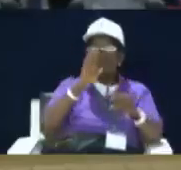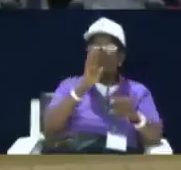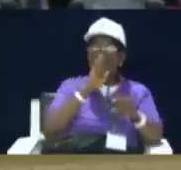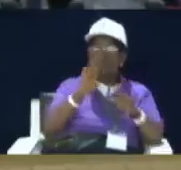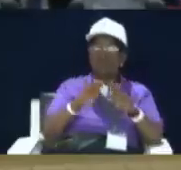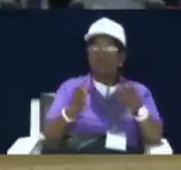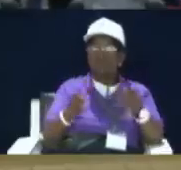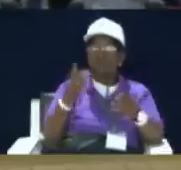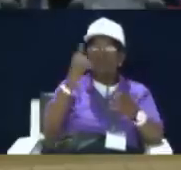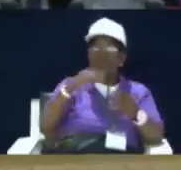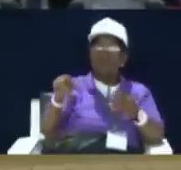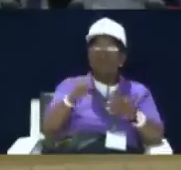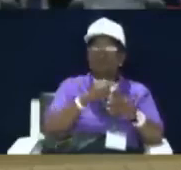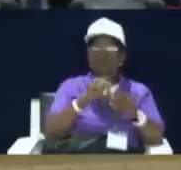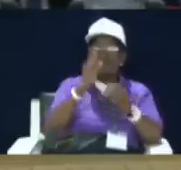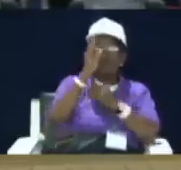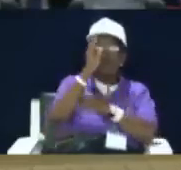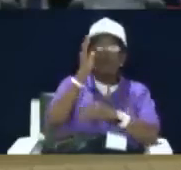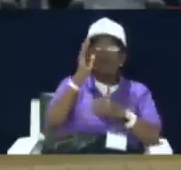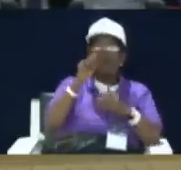Ọlọ́run á ṣe ti ńlá ṣe pé.